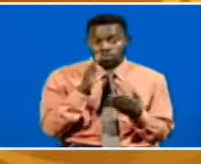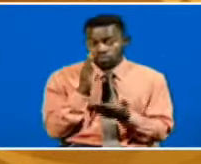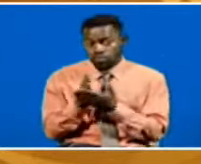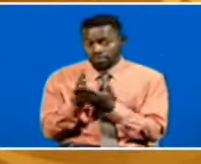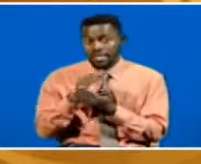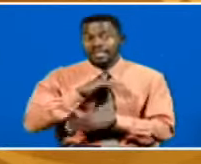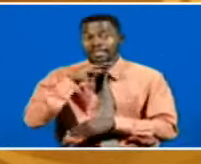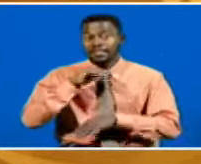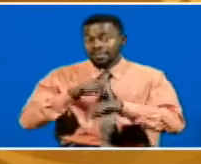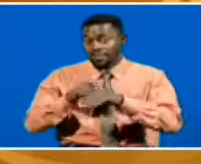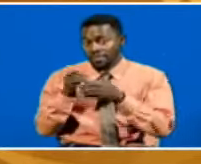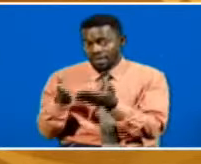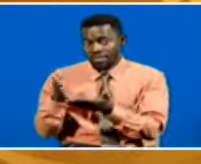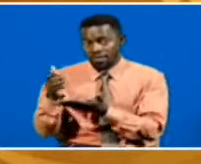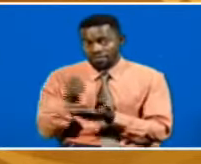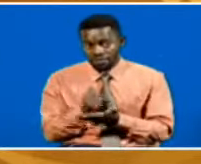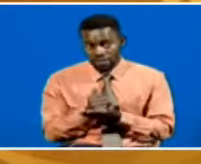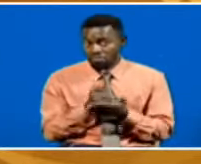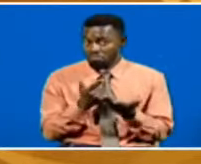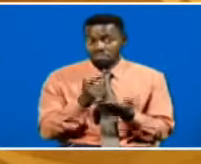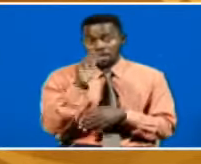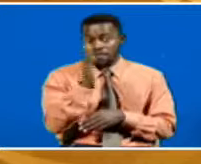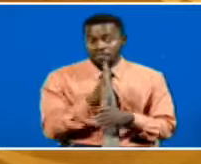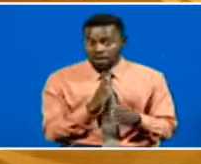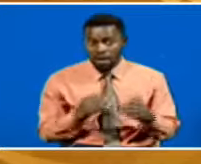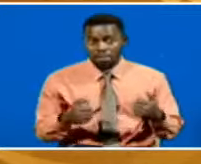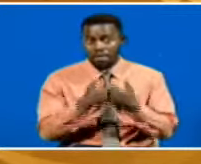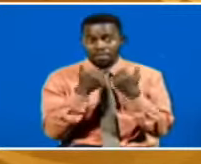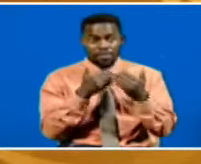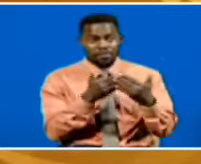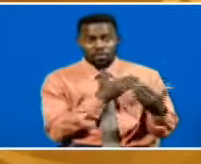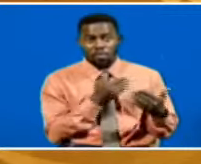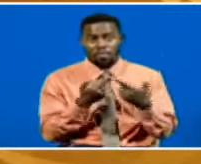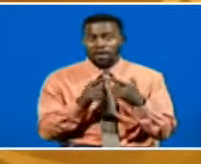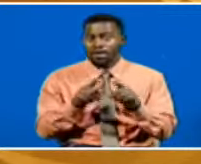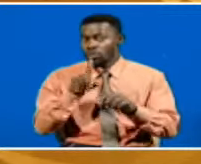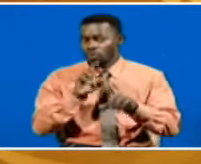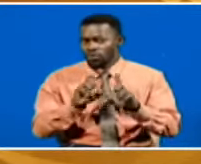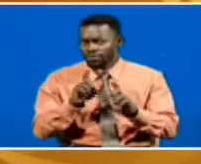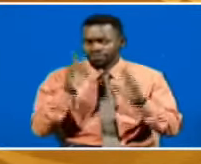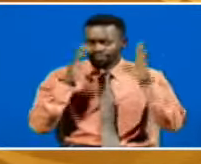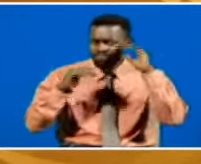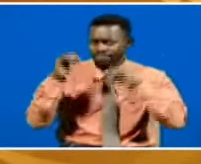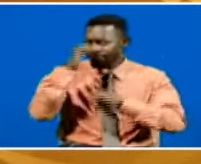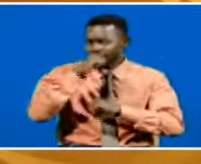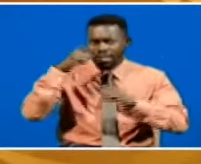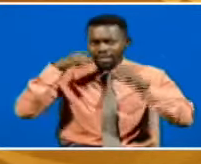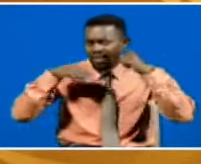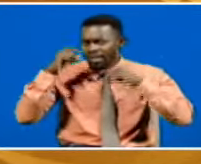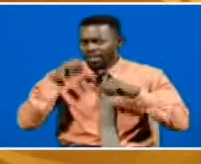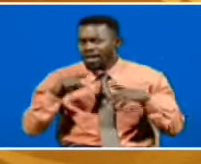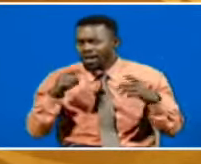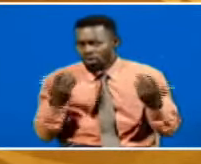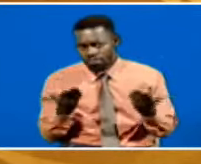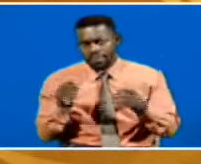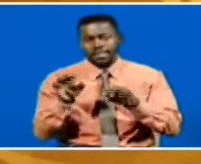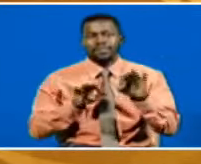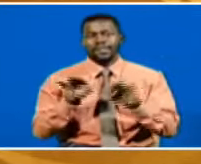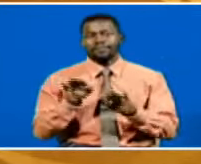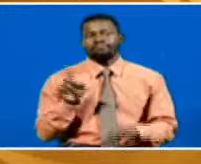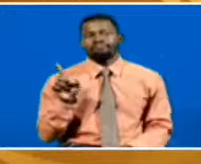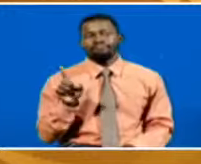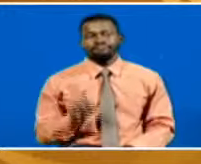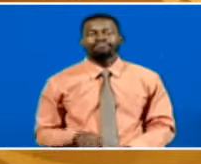afisini, jambo geni kuwahi kushuhudiwa humu nchini. Je, jeshi lilimuomboleza kivipi? Elvis Kosgei na maelezo